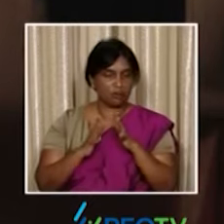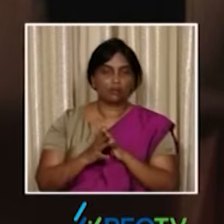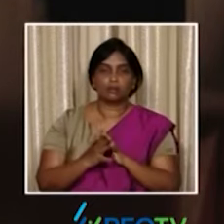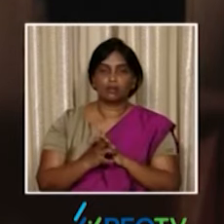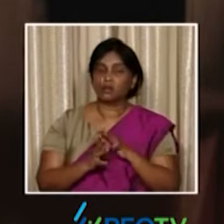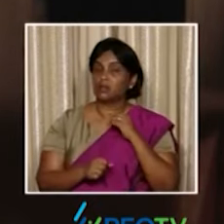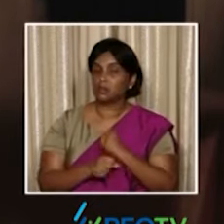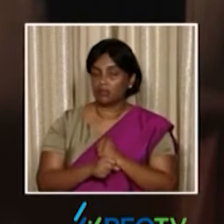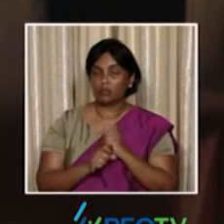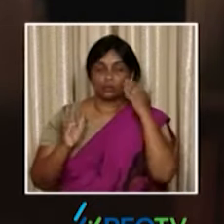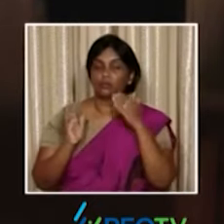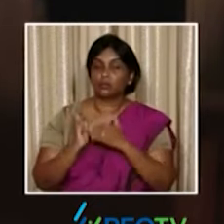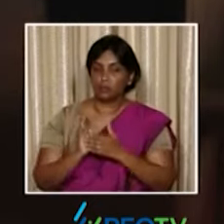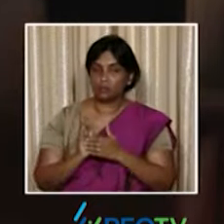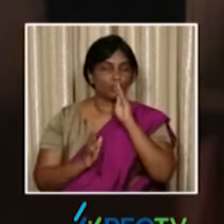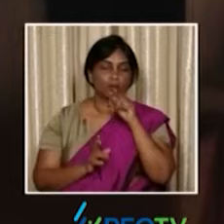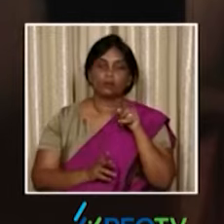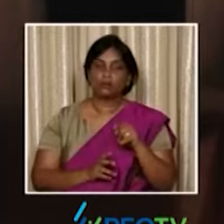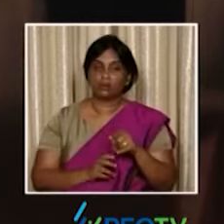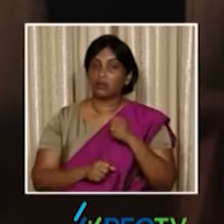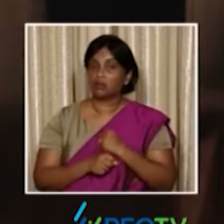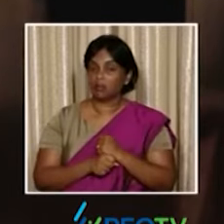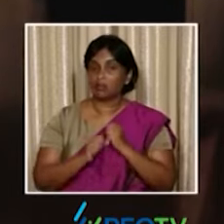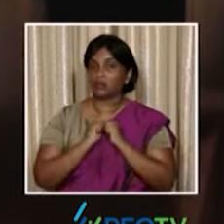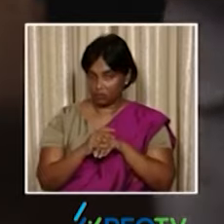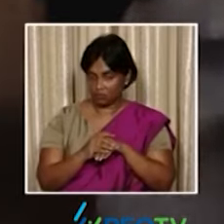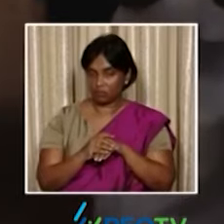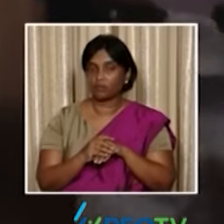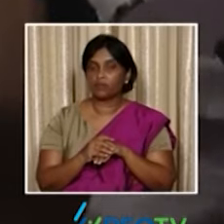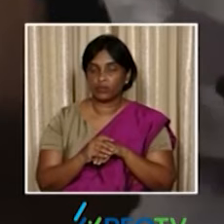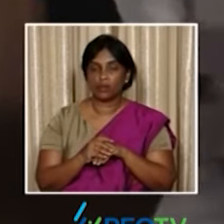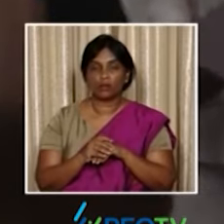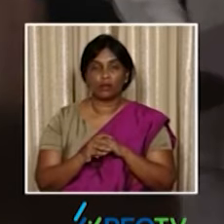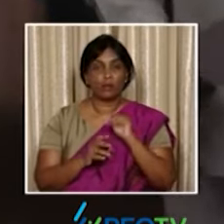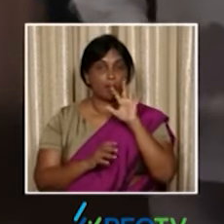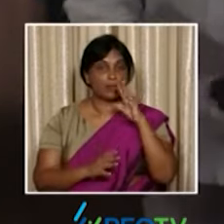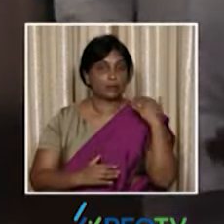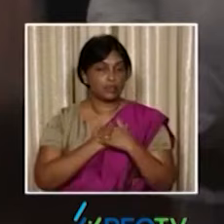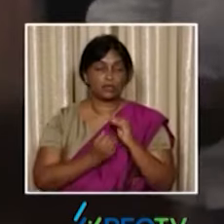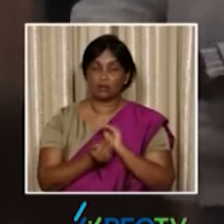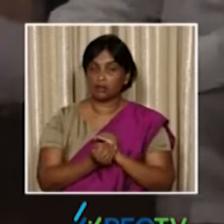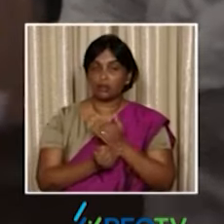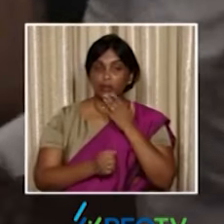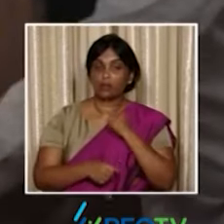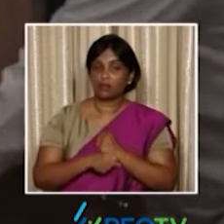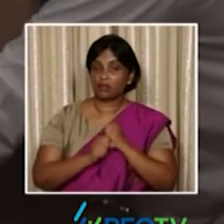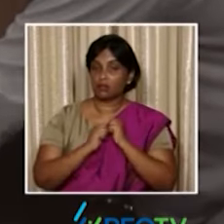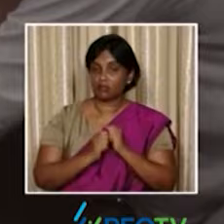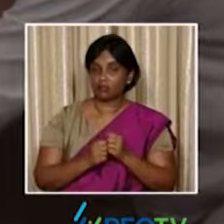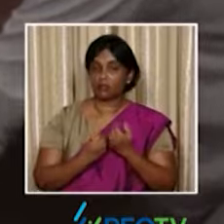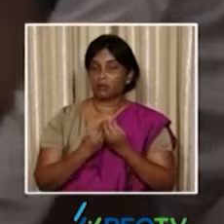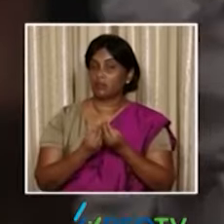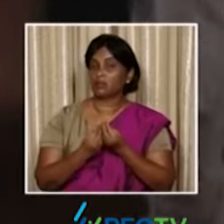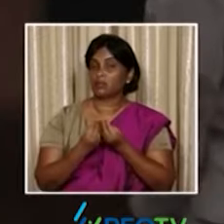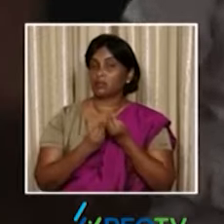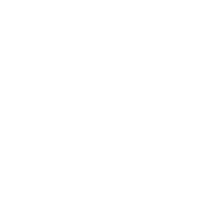පිරිසක් රාජ්‍ය නිලධාරින්ය. කොටින්ම රාජ්‍ය සේවය තුළ පංචශීලය රැකගන්නට පුළුවන් රාජ්‍ය සේවයක් අපිට ලබා